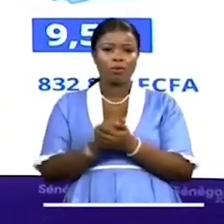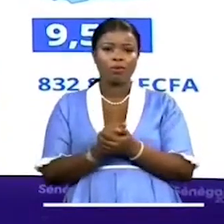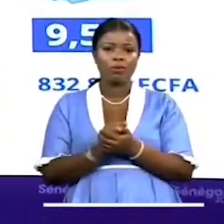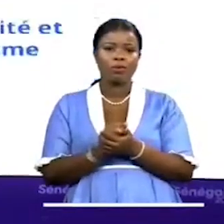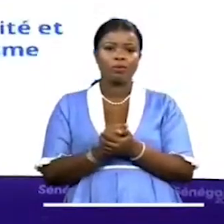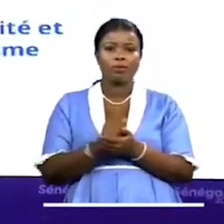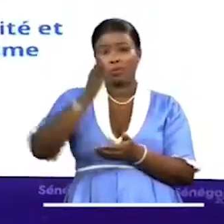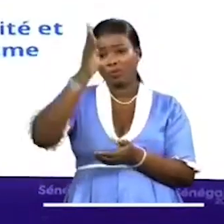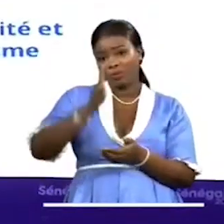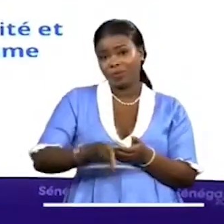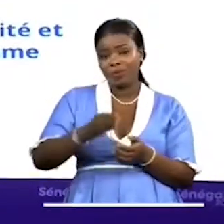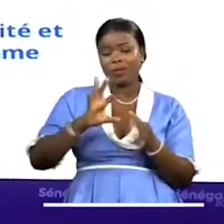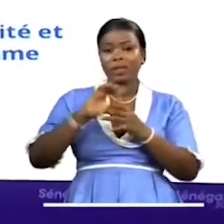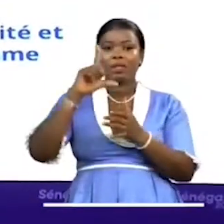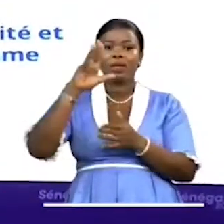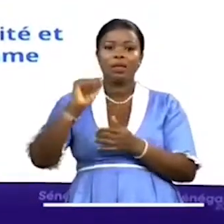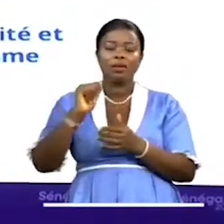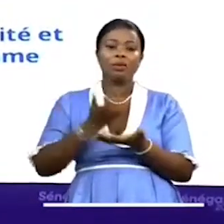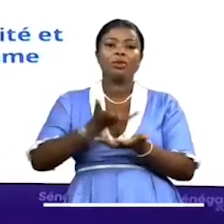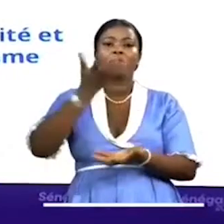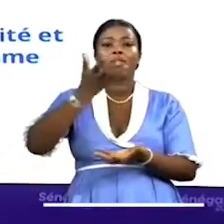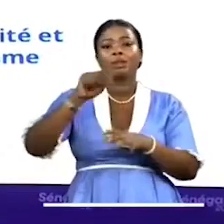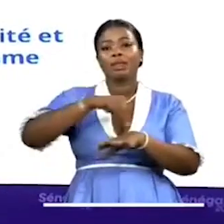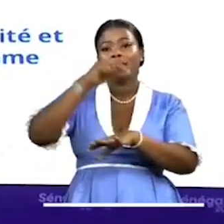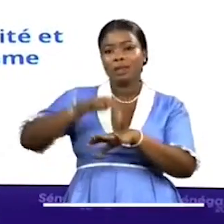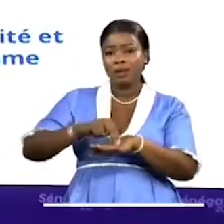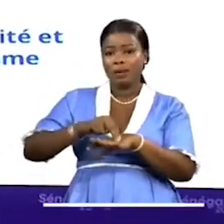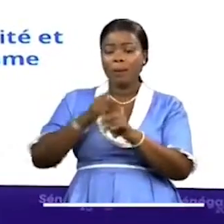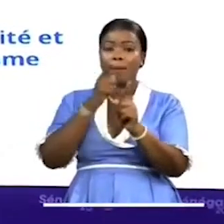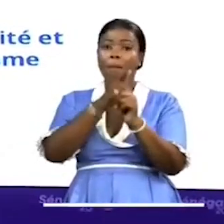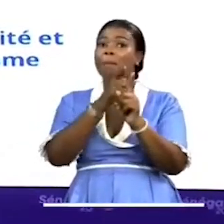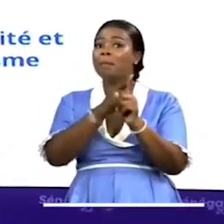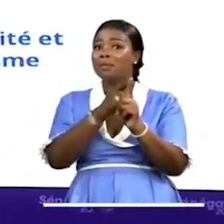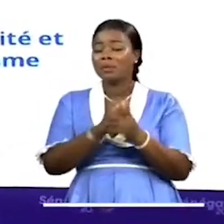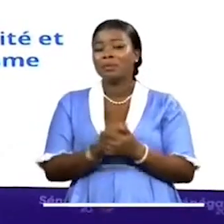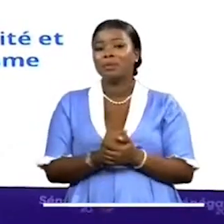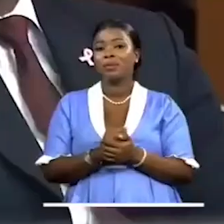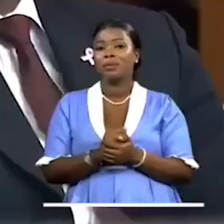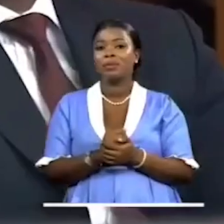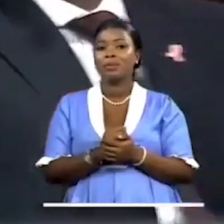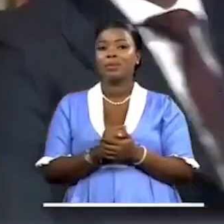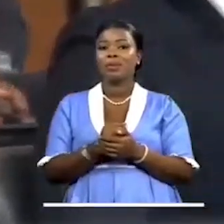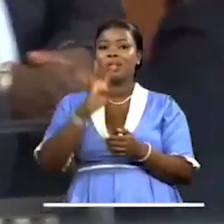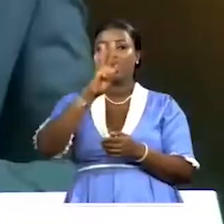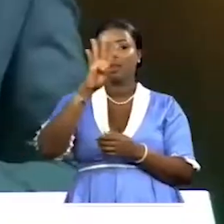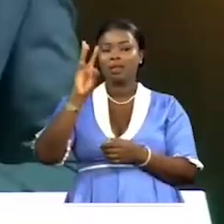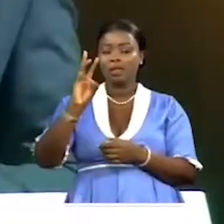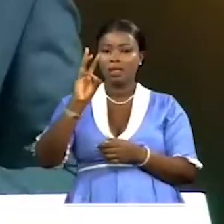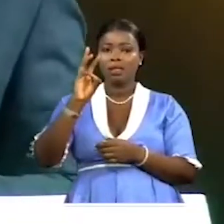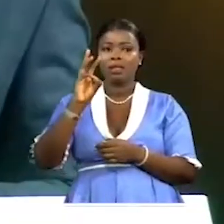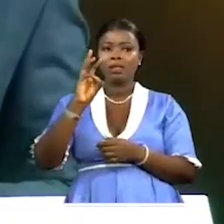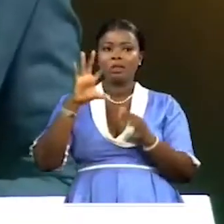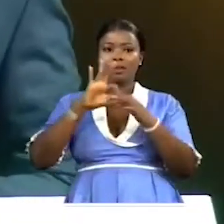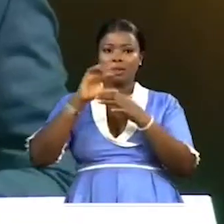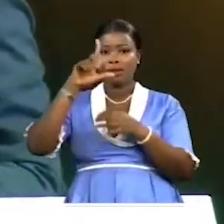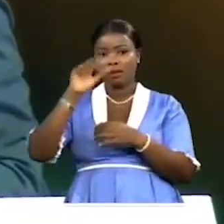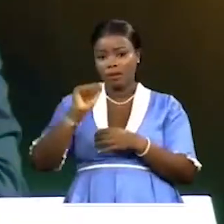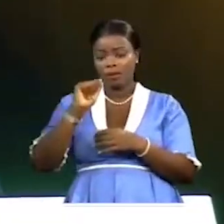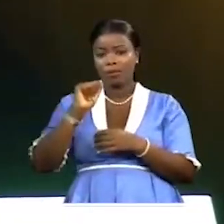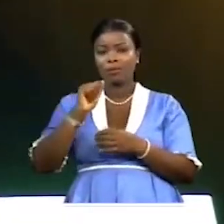la richesse nationale précisément précisément 4 46 % de la richesse